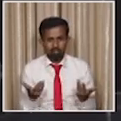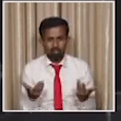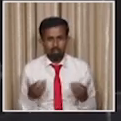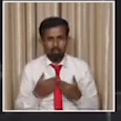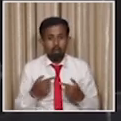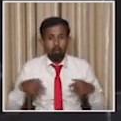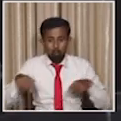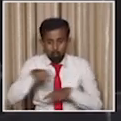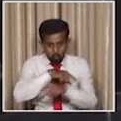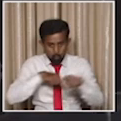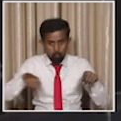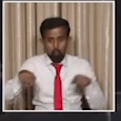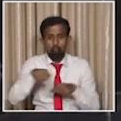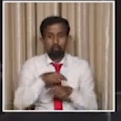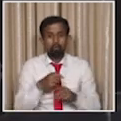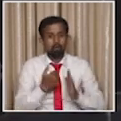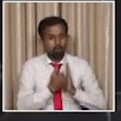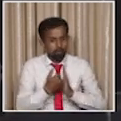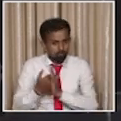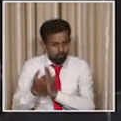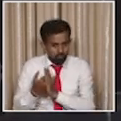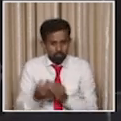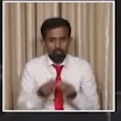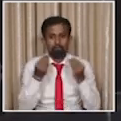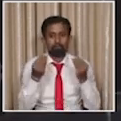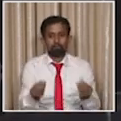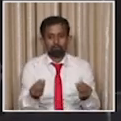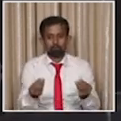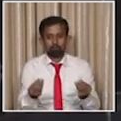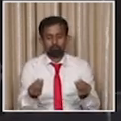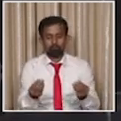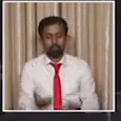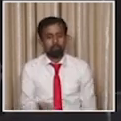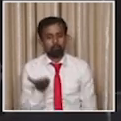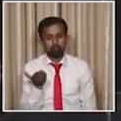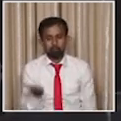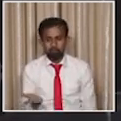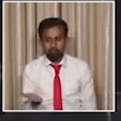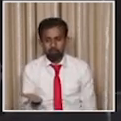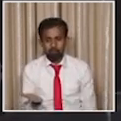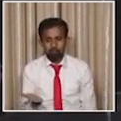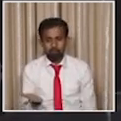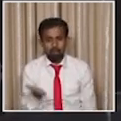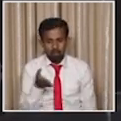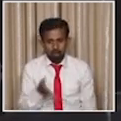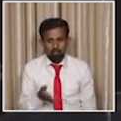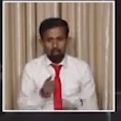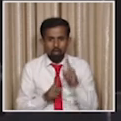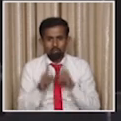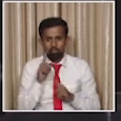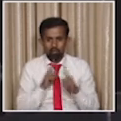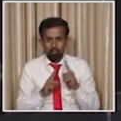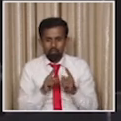අපි ඔක්කොම ඒ කට්ටියට ඒ ගෞරවය ලබා දෙනවා. නමුත් මෙතන මේ අද කතා වෙච්ච